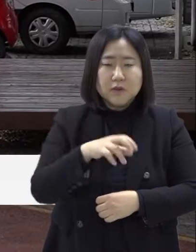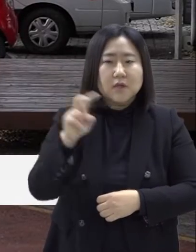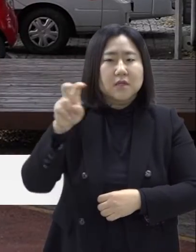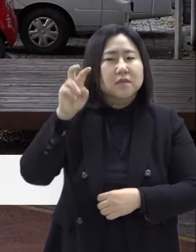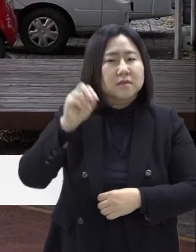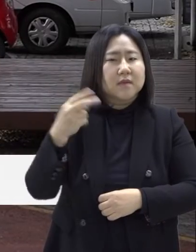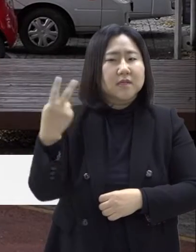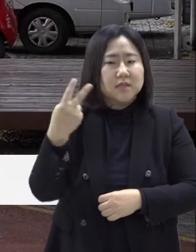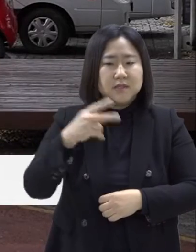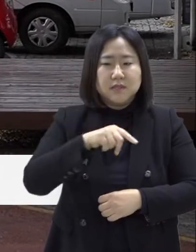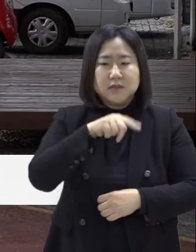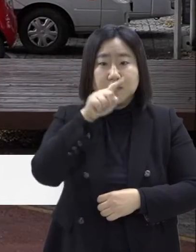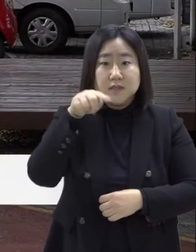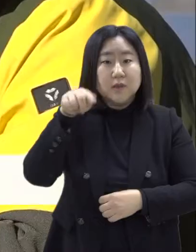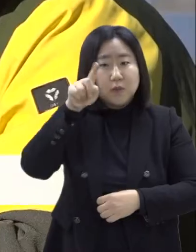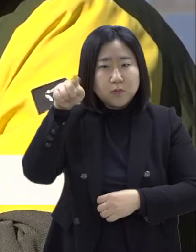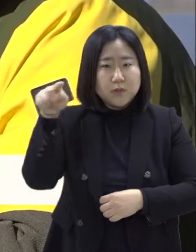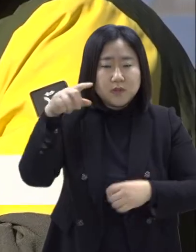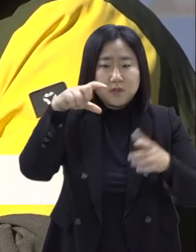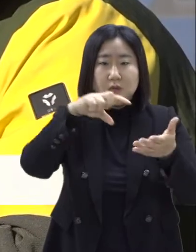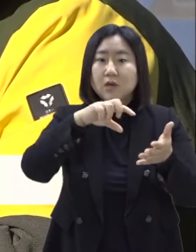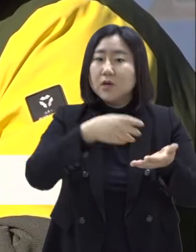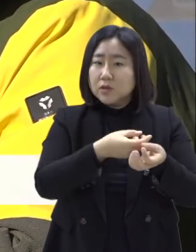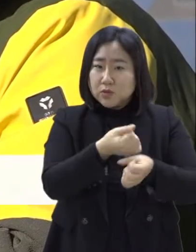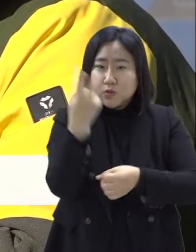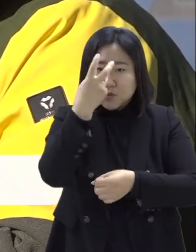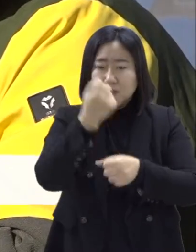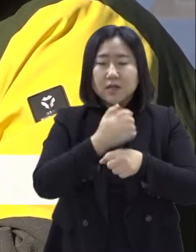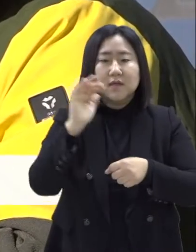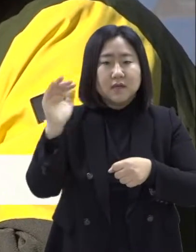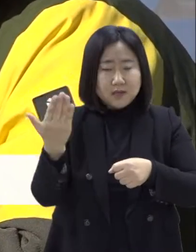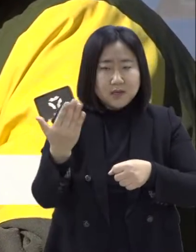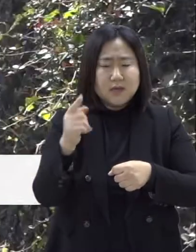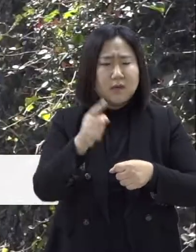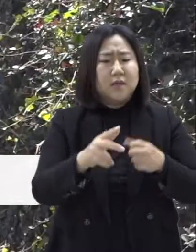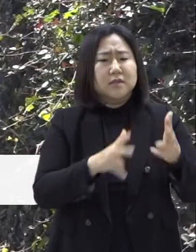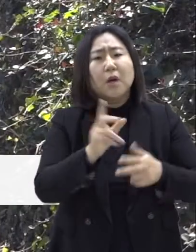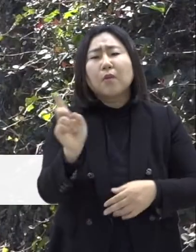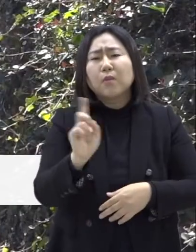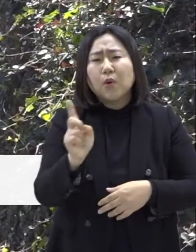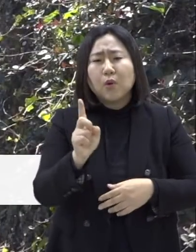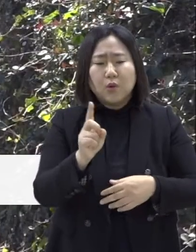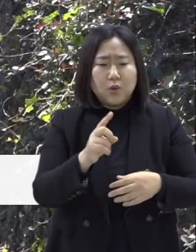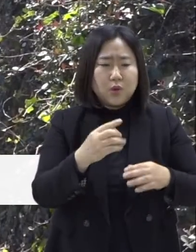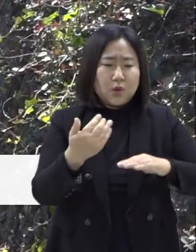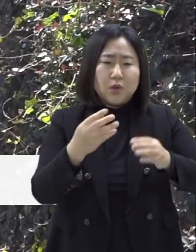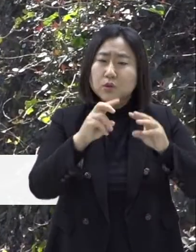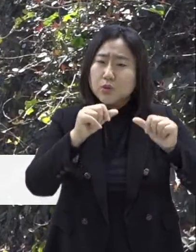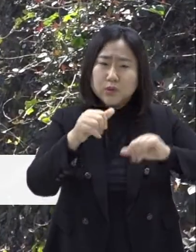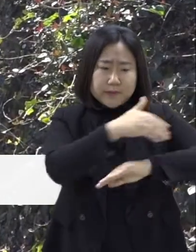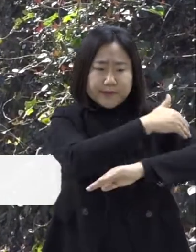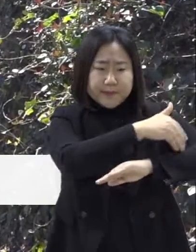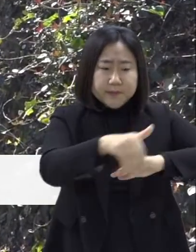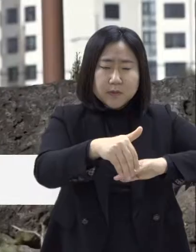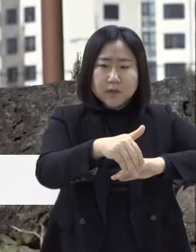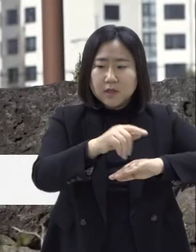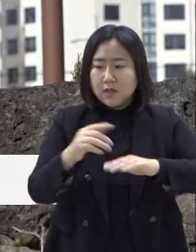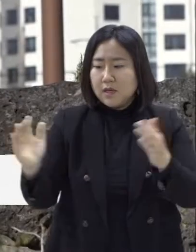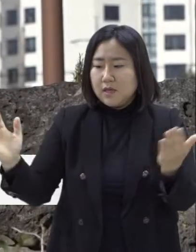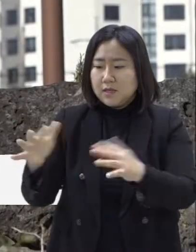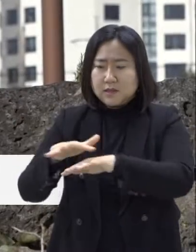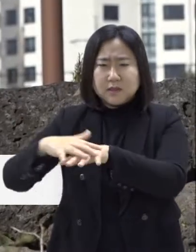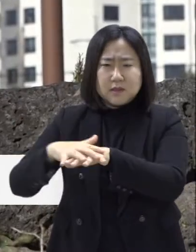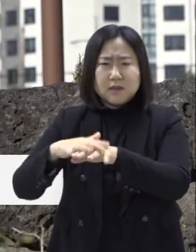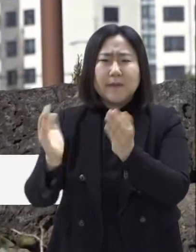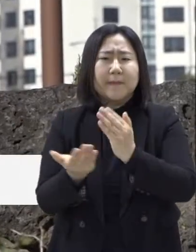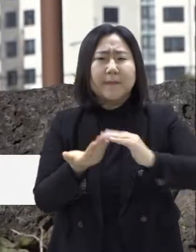2천 제곱미터를 대상으로 이뤄지는데요. 지적 재조사 사업이란 토지 경계가 지적도와 일치하지 않는